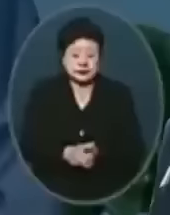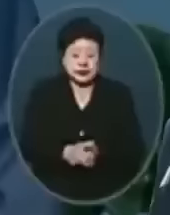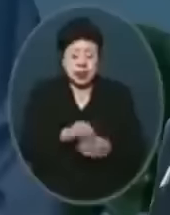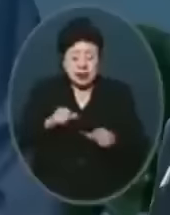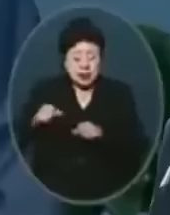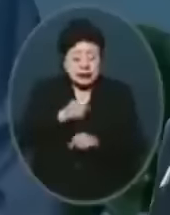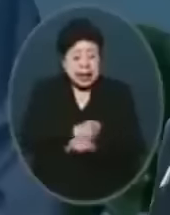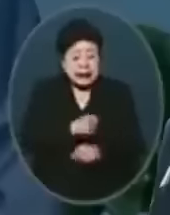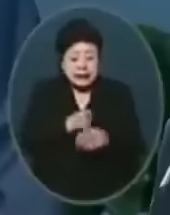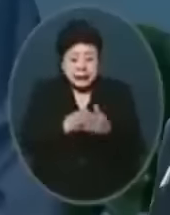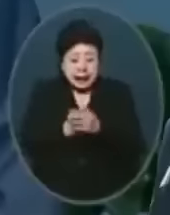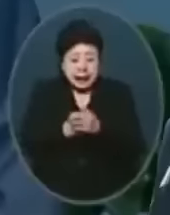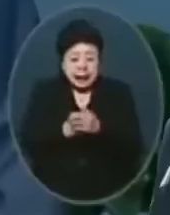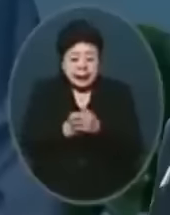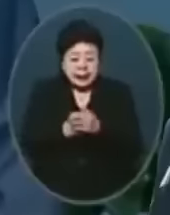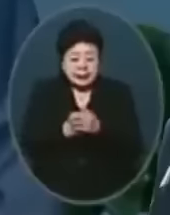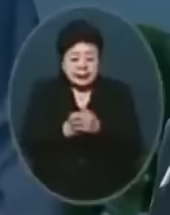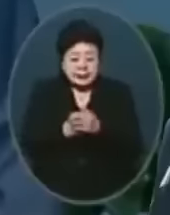역사하기 때문에